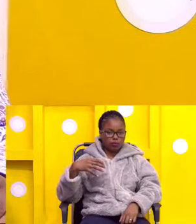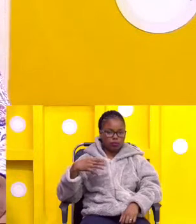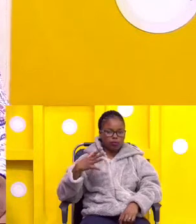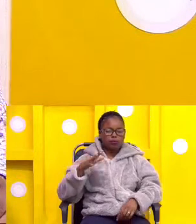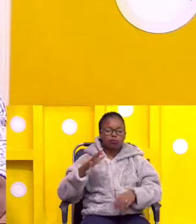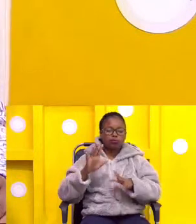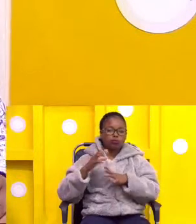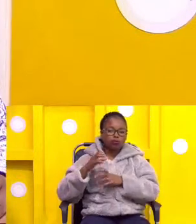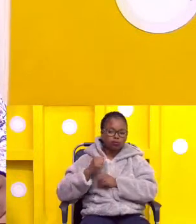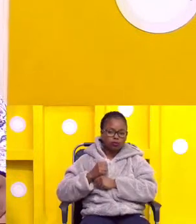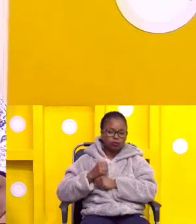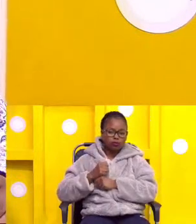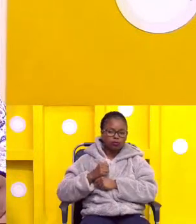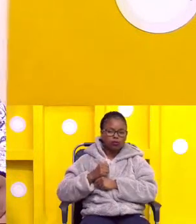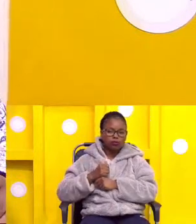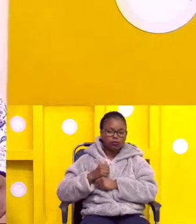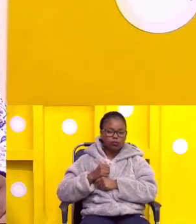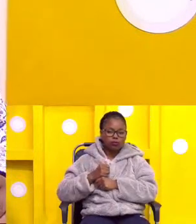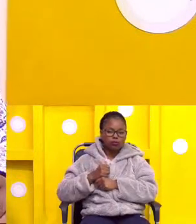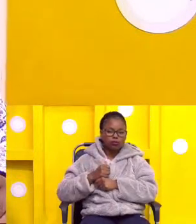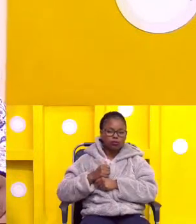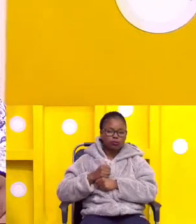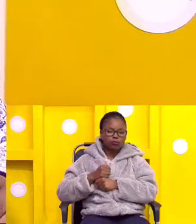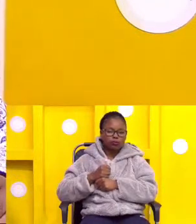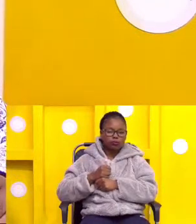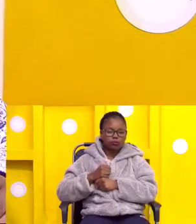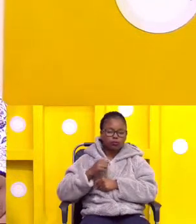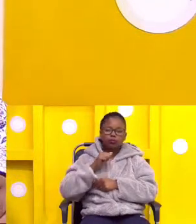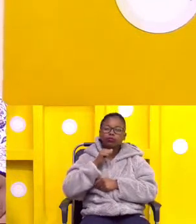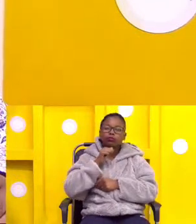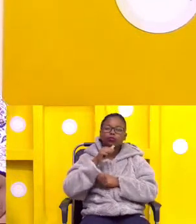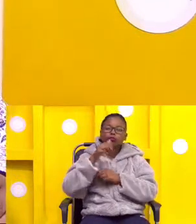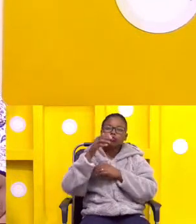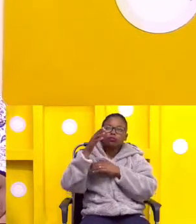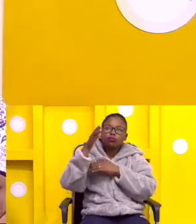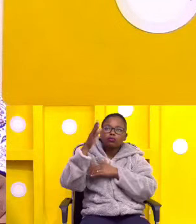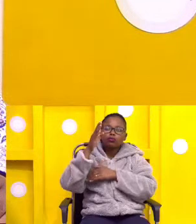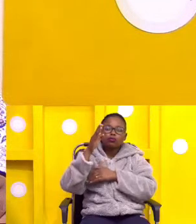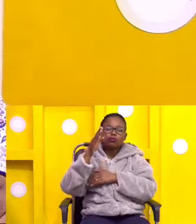Mwihoko waku. Tua Jehova mwihoko waku.